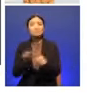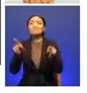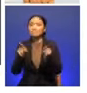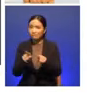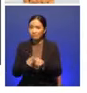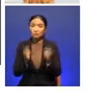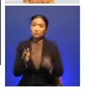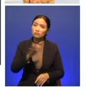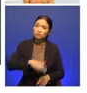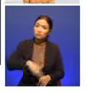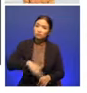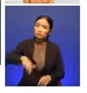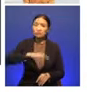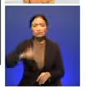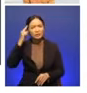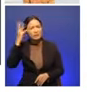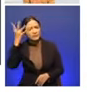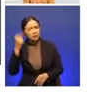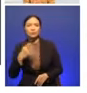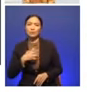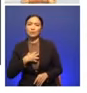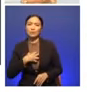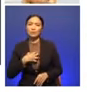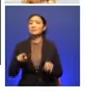ครียดเราก็ต้องการสิ่งเหล่านี้